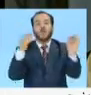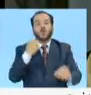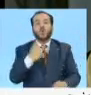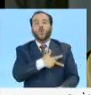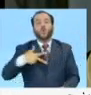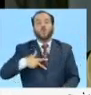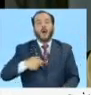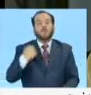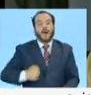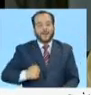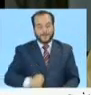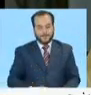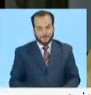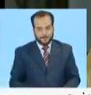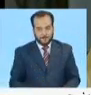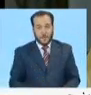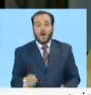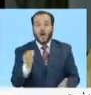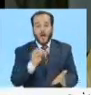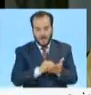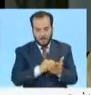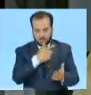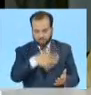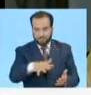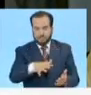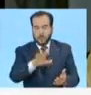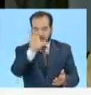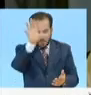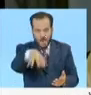الدولة بأجهزتها.